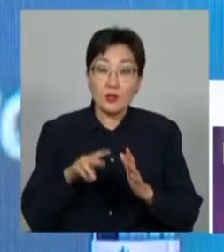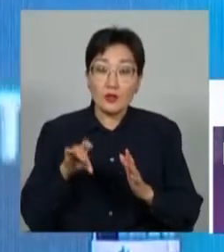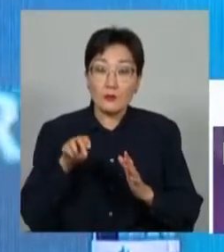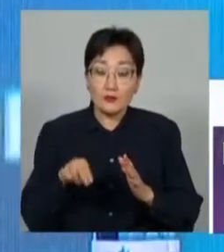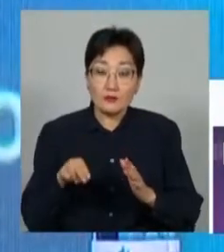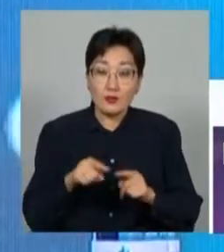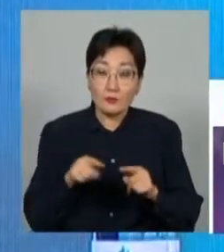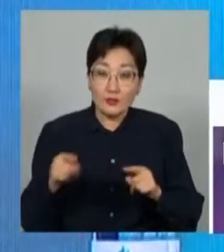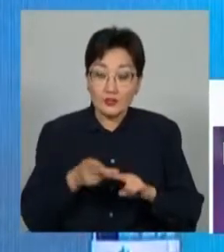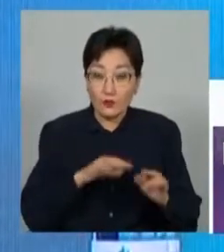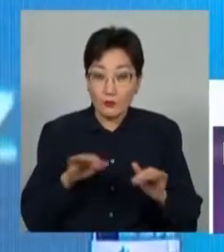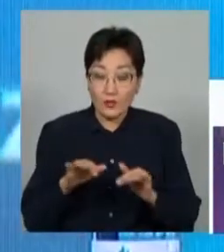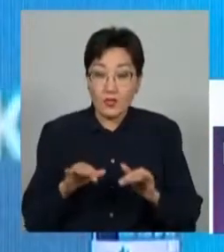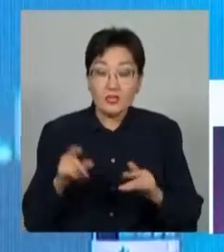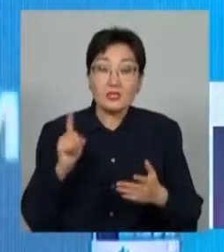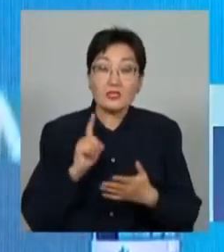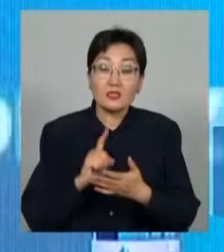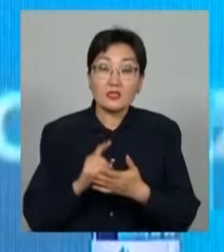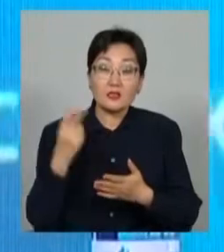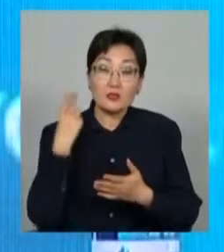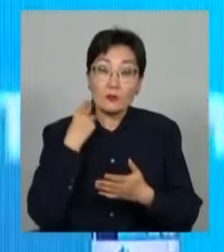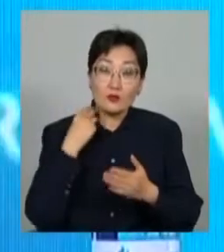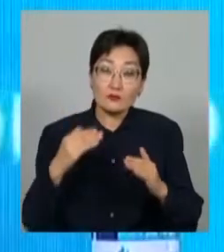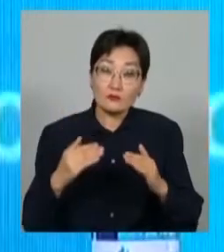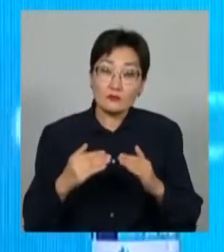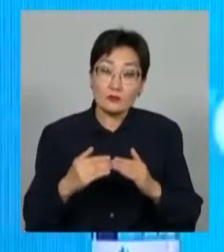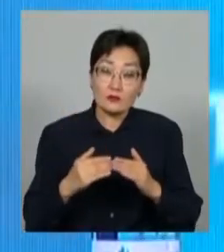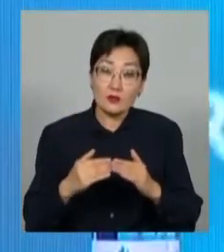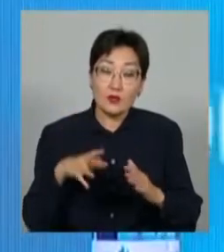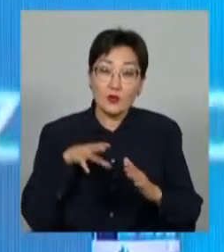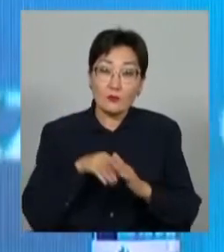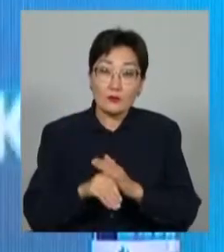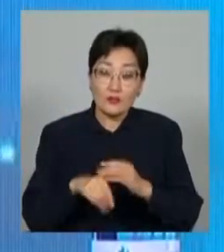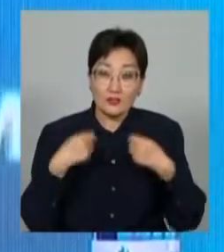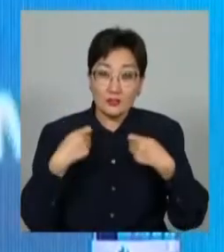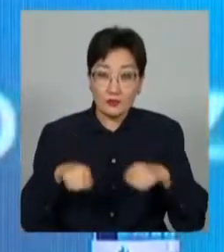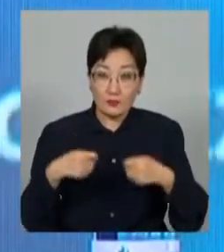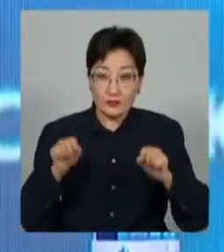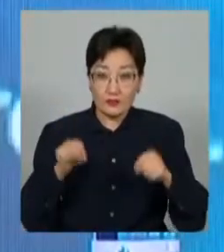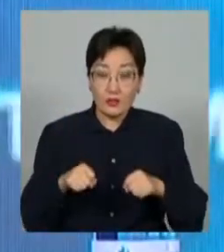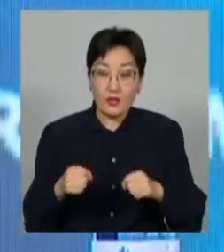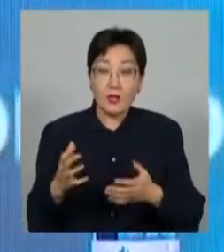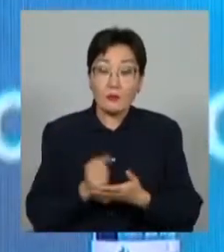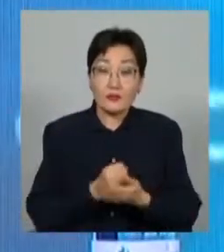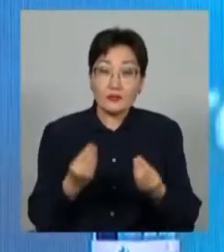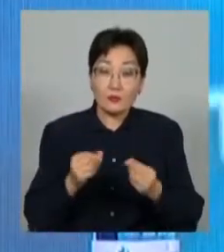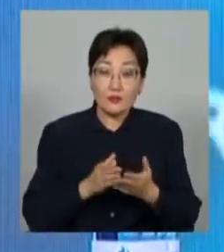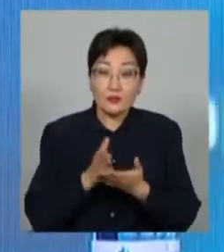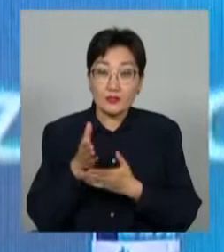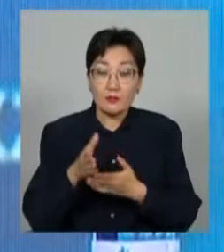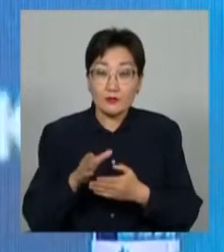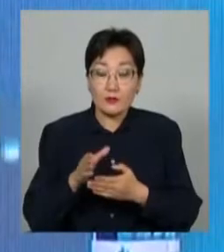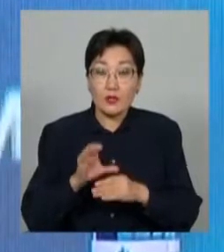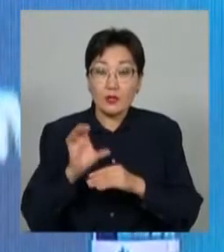ходе данной процедуры имущество должника подлежит реализации на торгах, вырученные средства направляются на